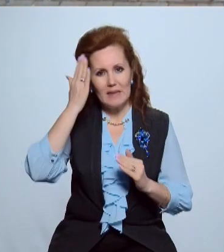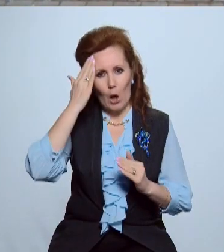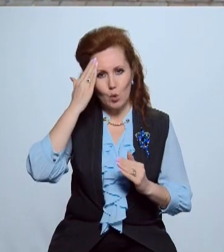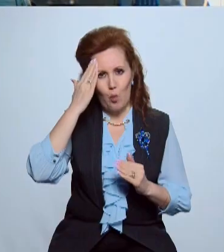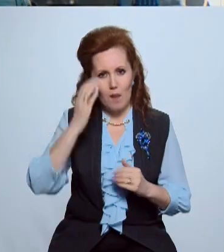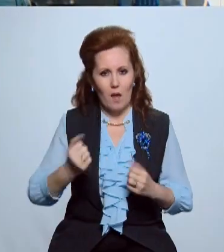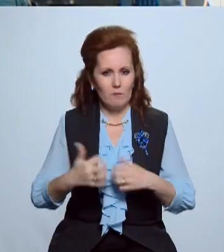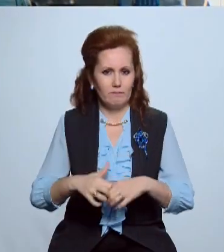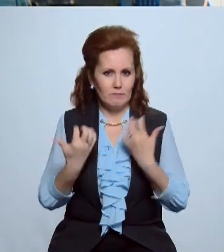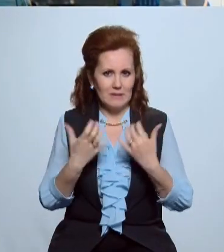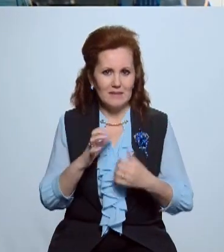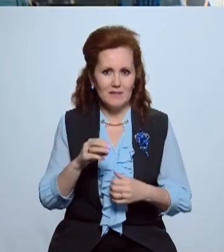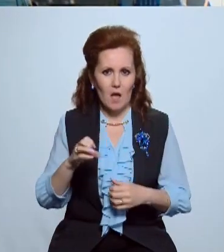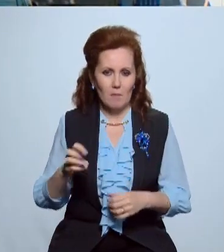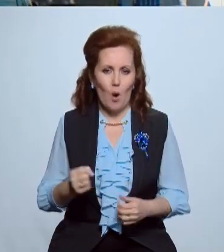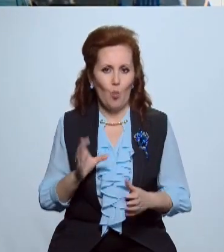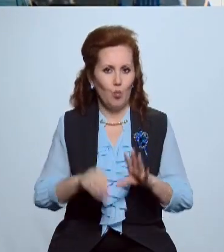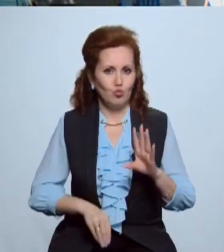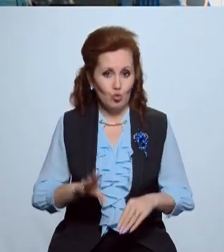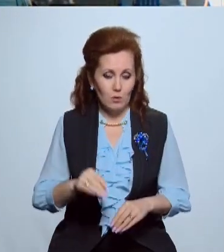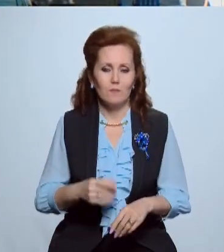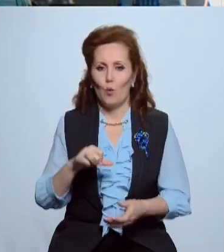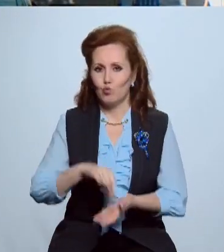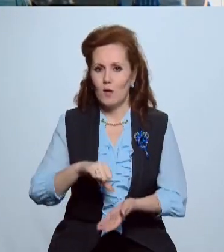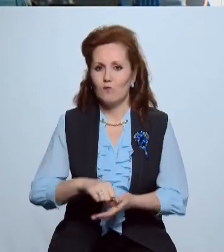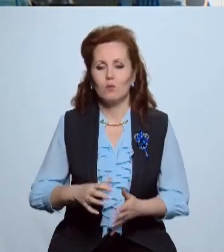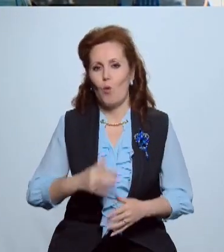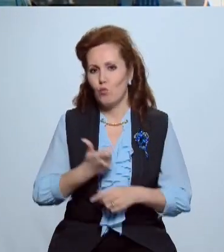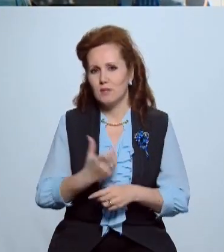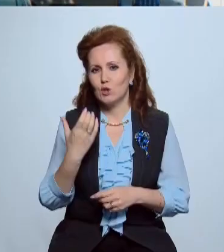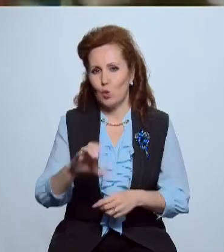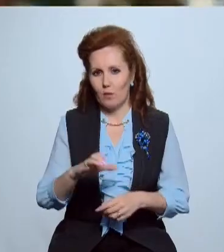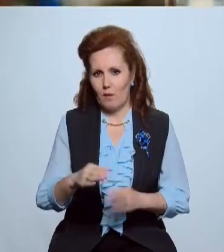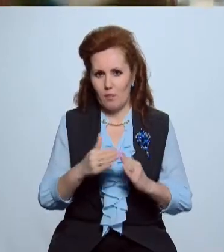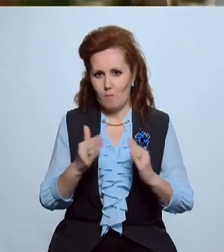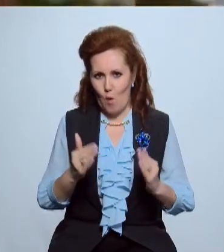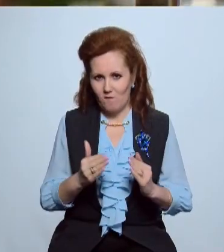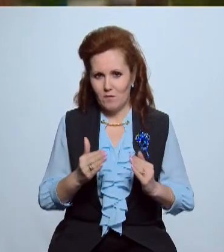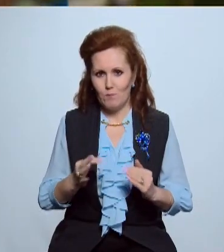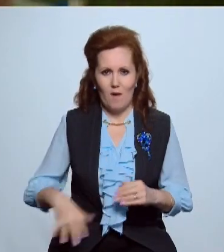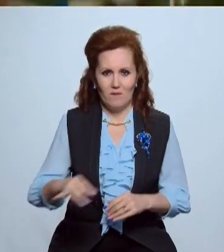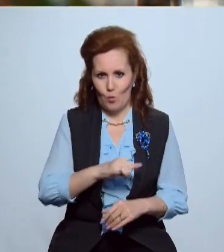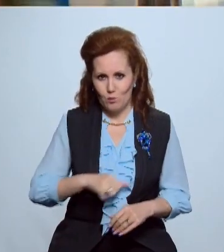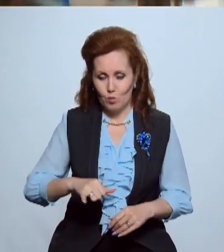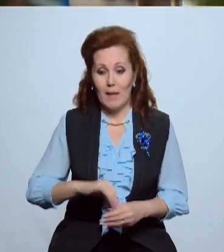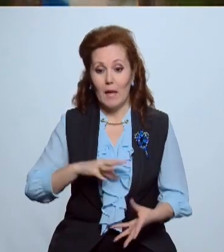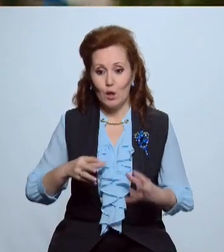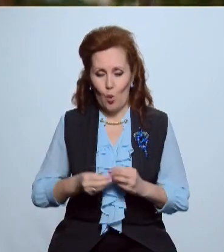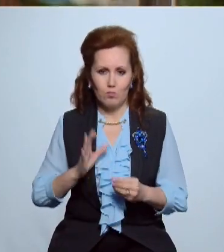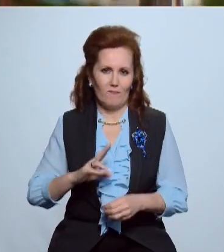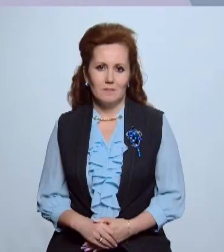Ежегодно в акции принимают участие сотни домов по всей республике. Итоги подведут в декабре. Анна Ковырзина, Юрий Зелененький.